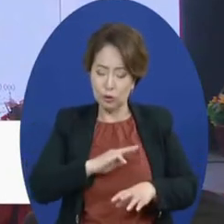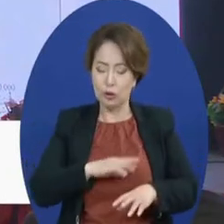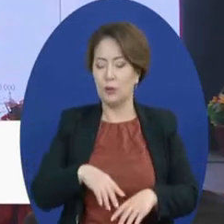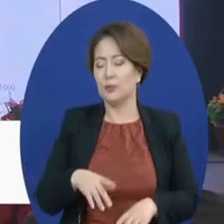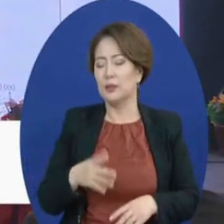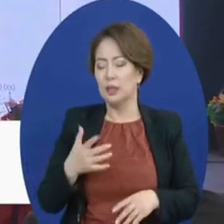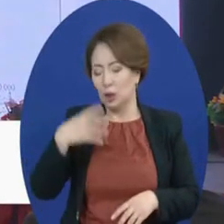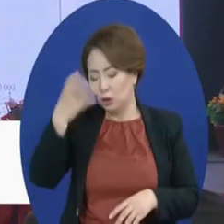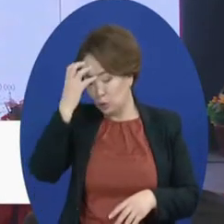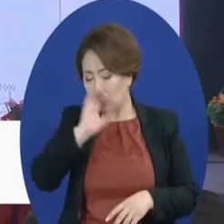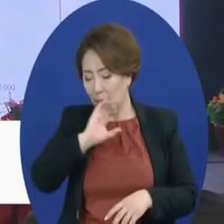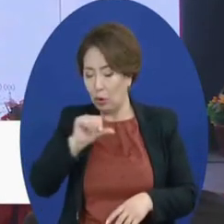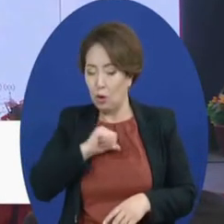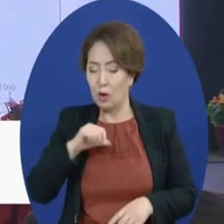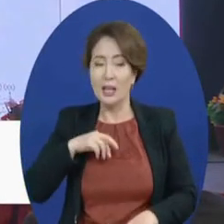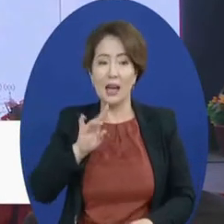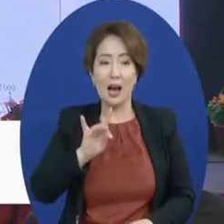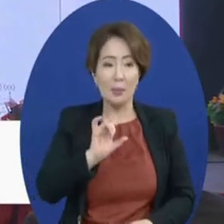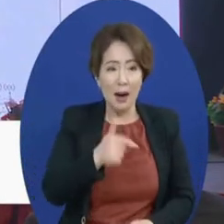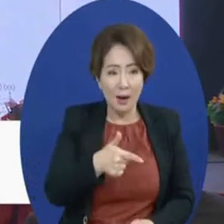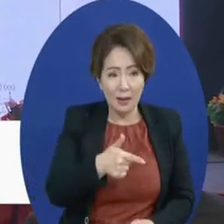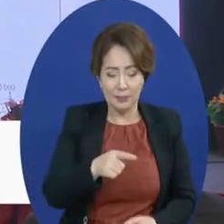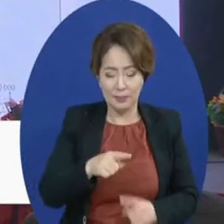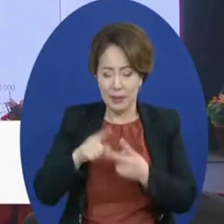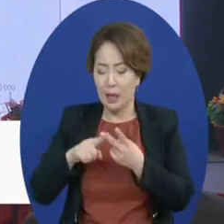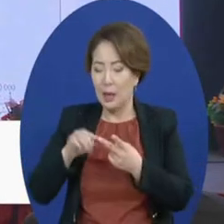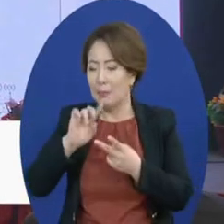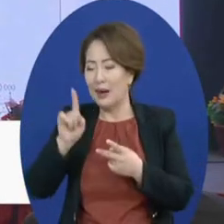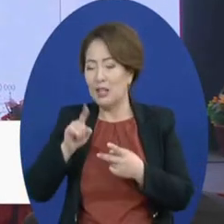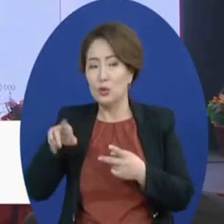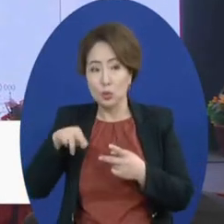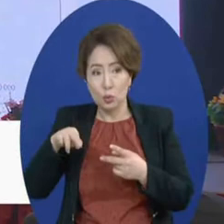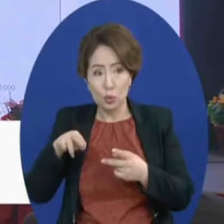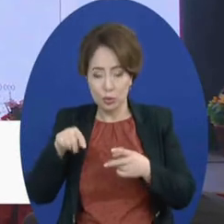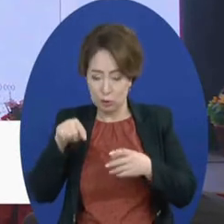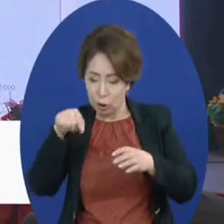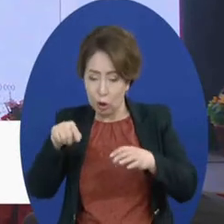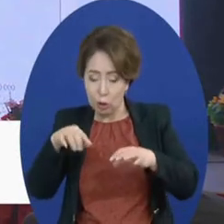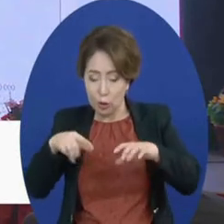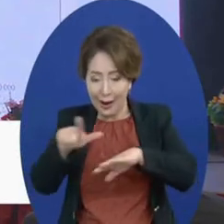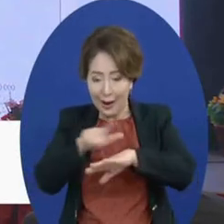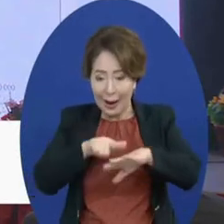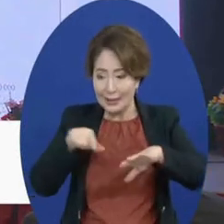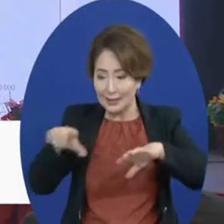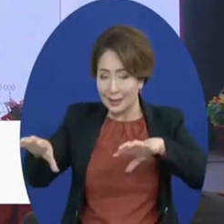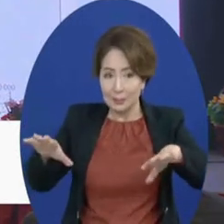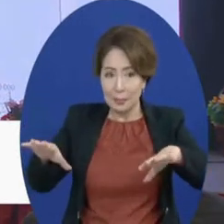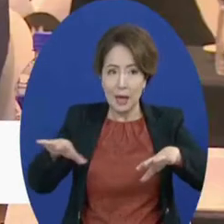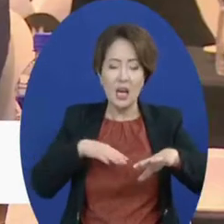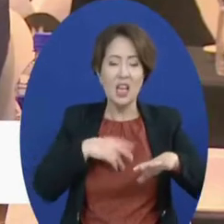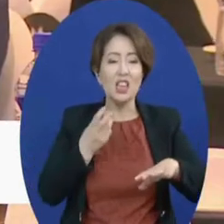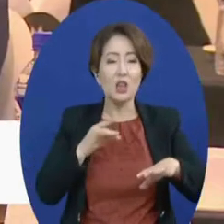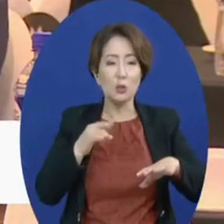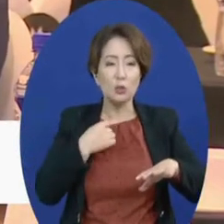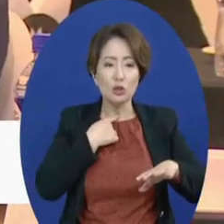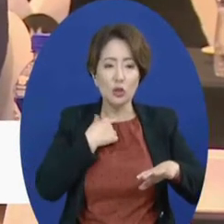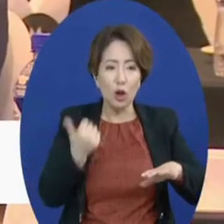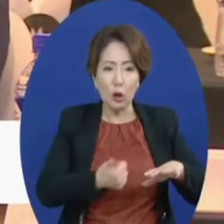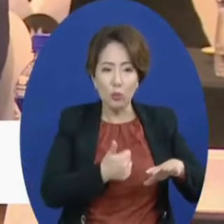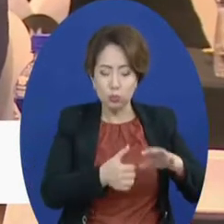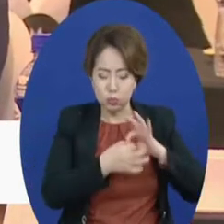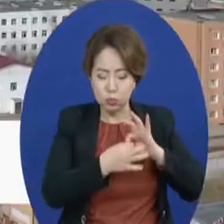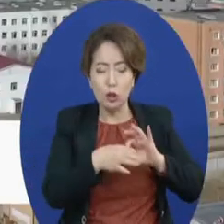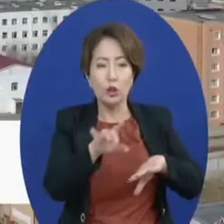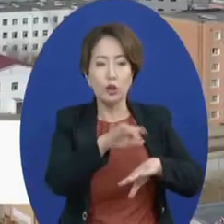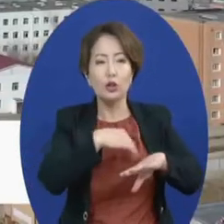тэр ярамгийн цаана замун баян зүрх дүүрэгт зэрэг юм дид бүтэц шууд татчих болох үеийн хэмжээний